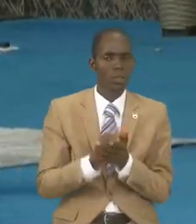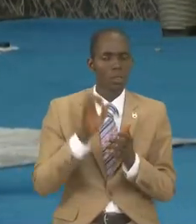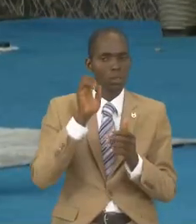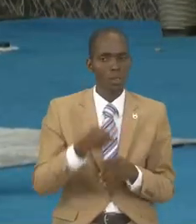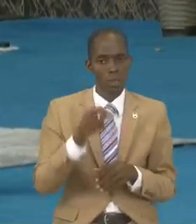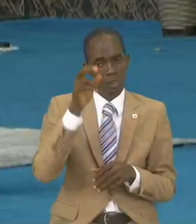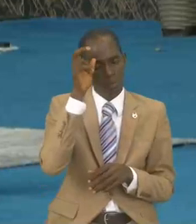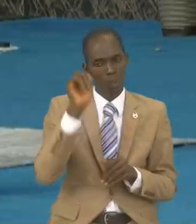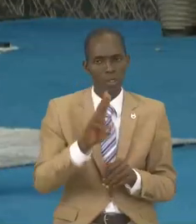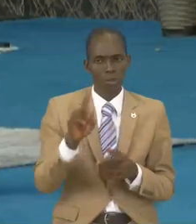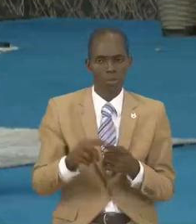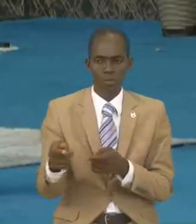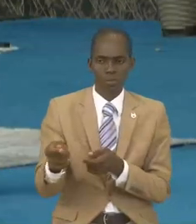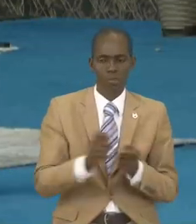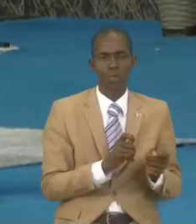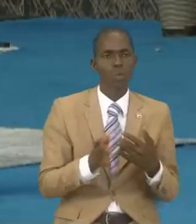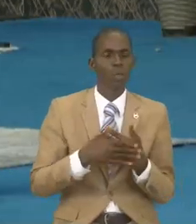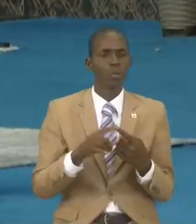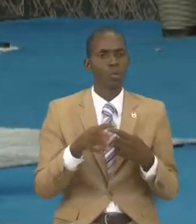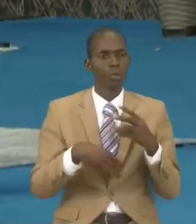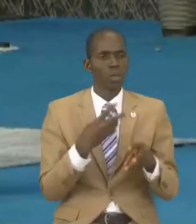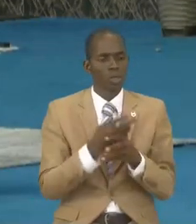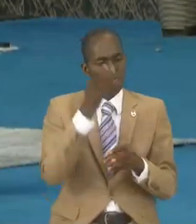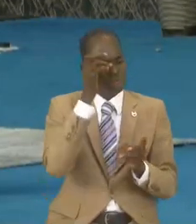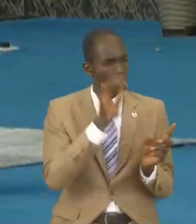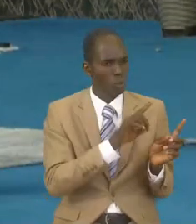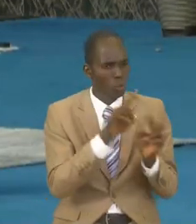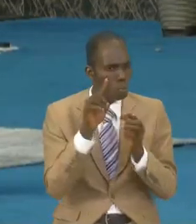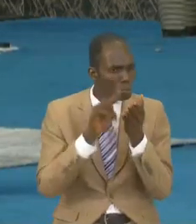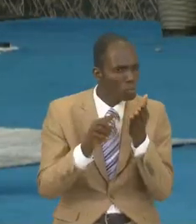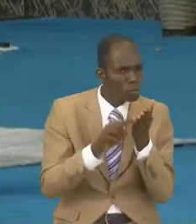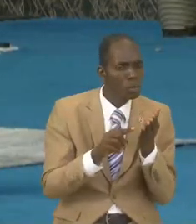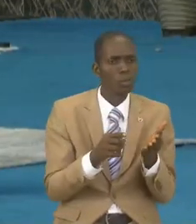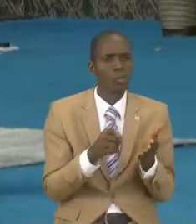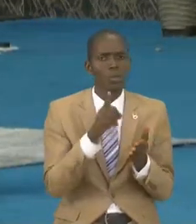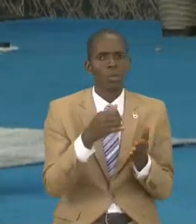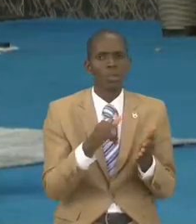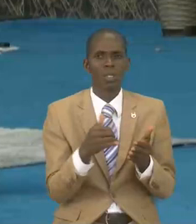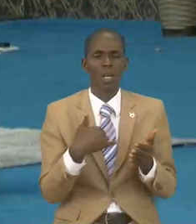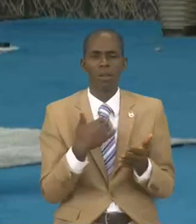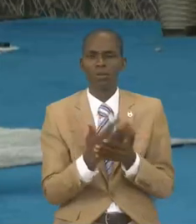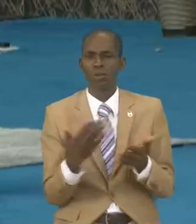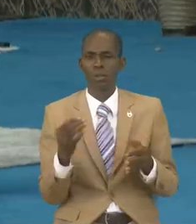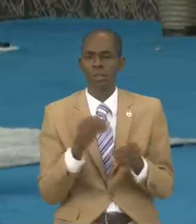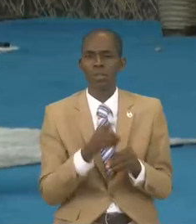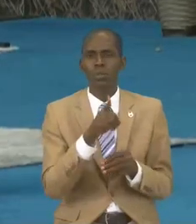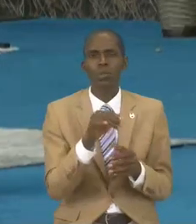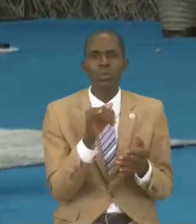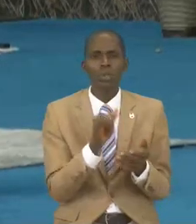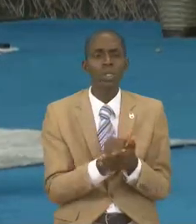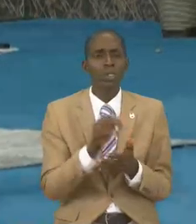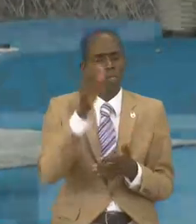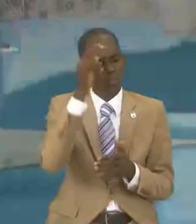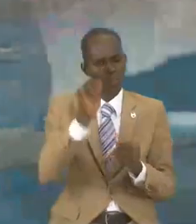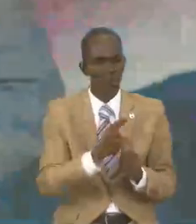il peut t'attirer dans le monde? Il veut venir vérifier si... s'il a encore déposé quelque chose en toi